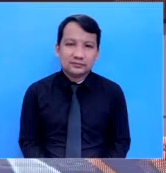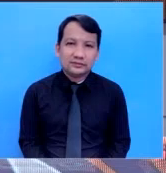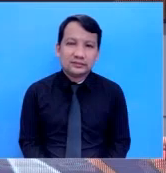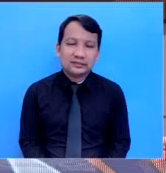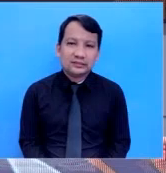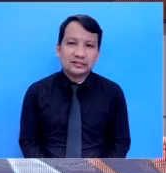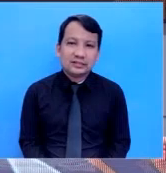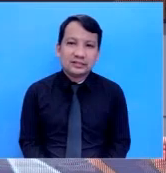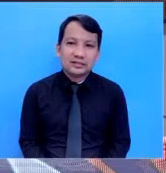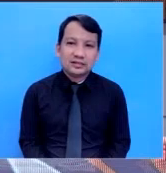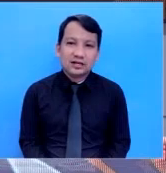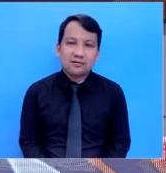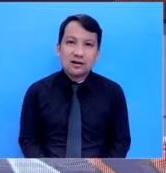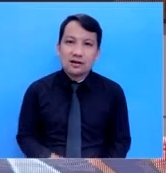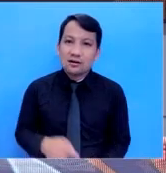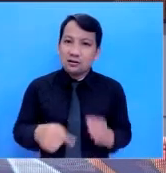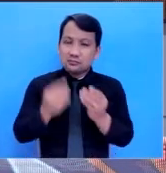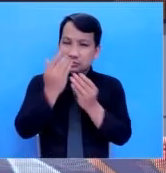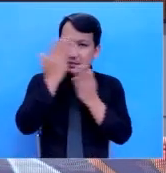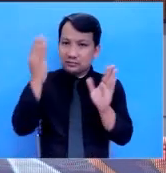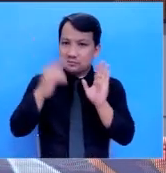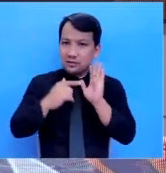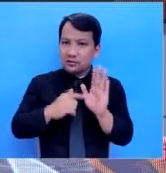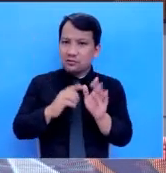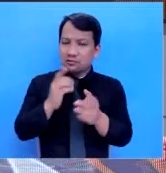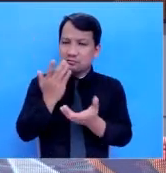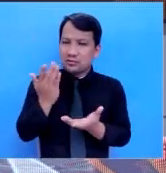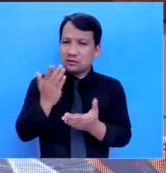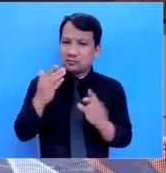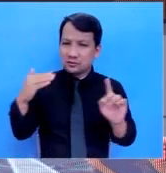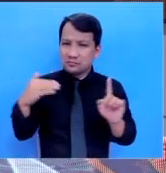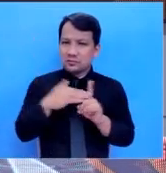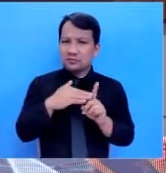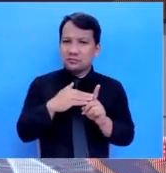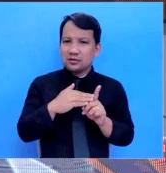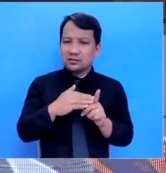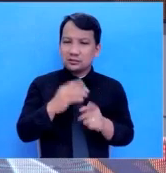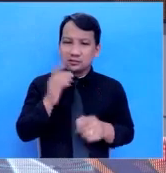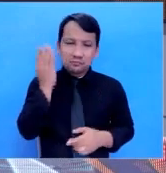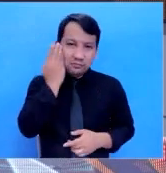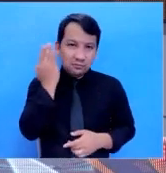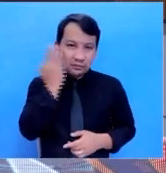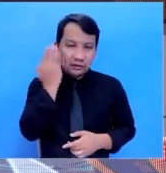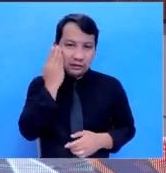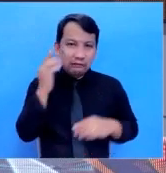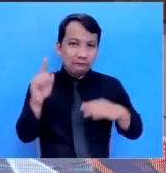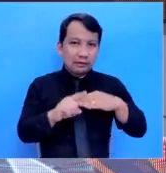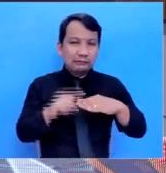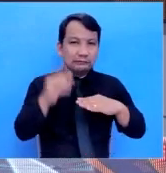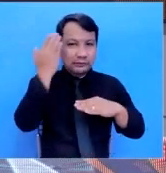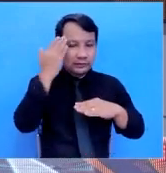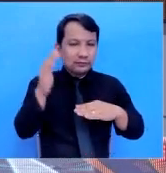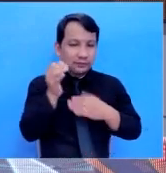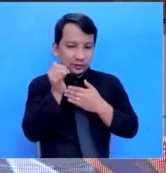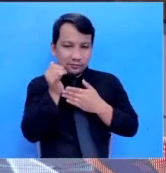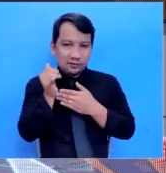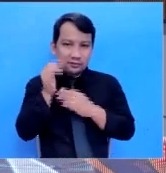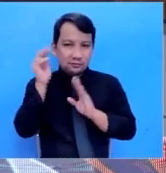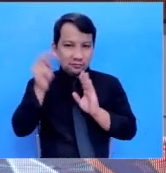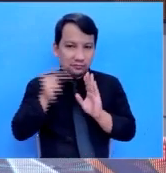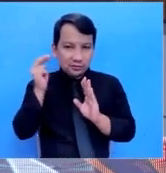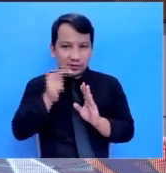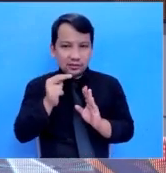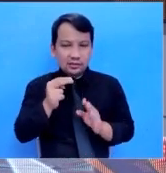Viral ang isang lalaki sa Hong Kong na nagpanggap na nabangga ng isang sasakyan. Ang hindi niya alam, nakunan pala ang pang-i-scam